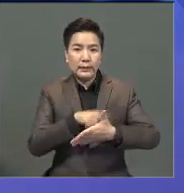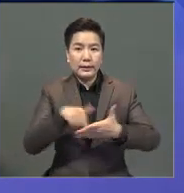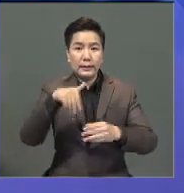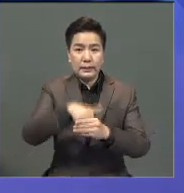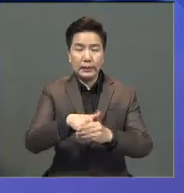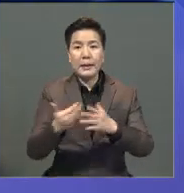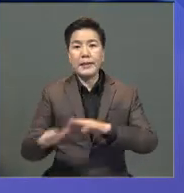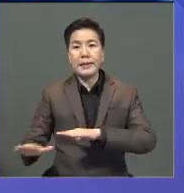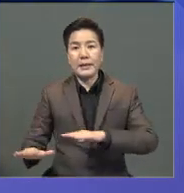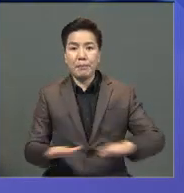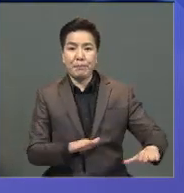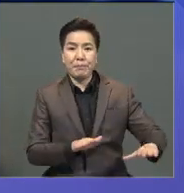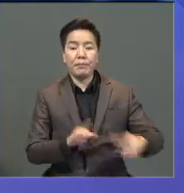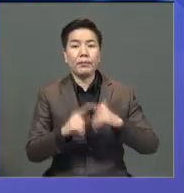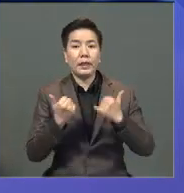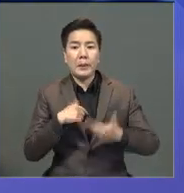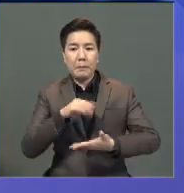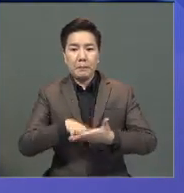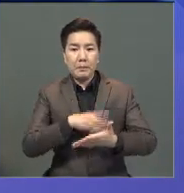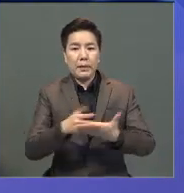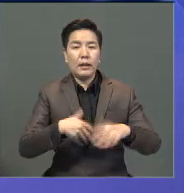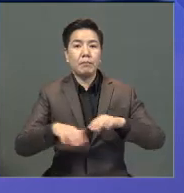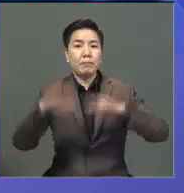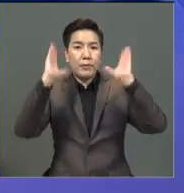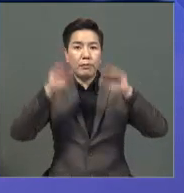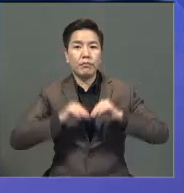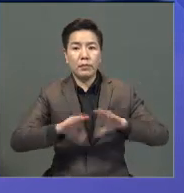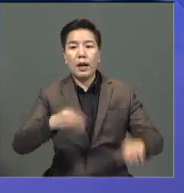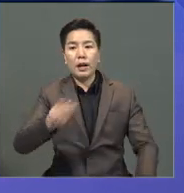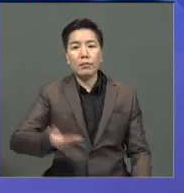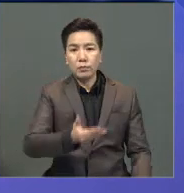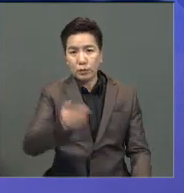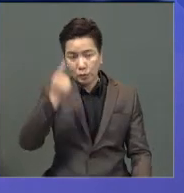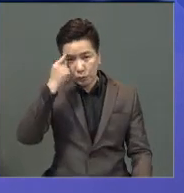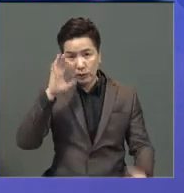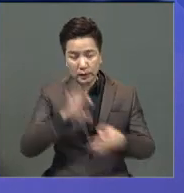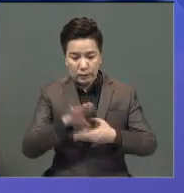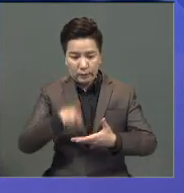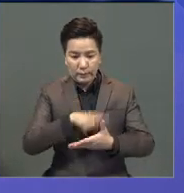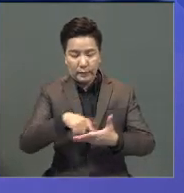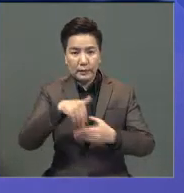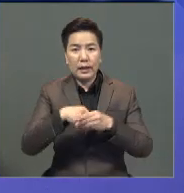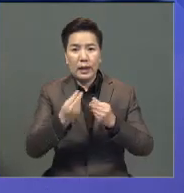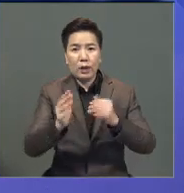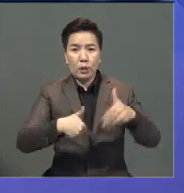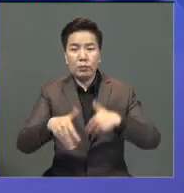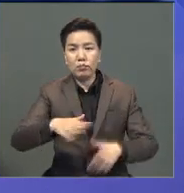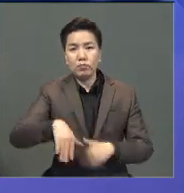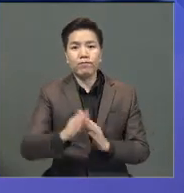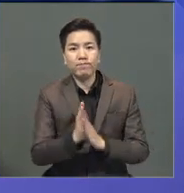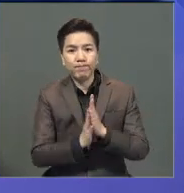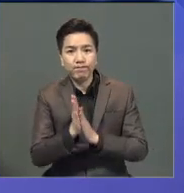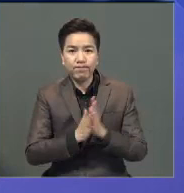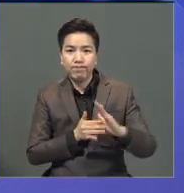ถิ่นนะครับเพื่อเป็นการเตรียมความพร้อมในการวางแผนการประชาสัมพันธ์ให้ความรู้และก็รณรงค์เรื่องของการเลือกตั้งให้ประชาชนนั้นตื่น